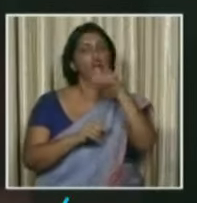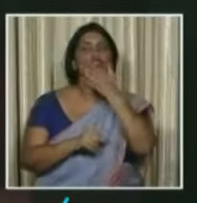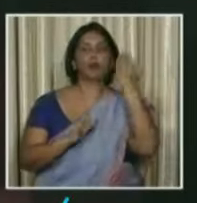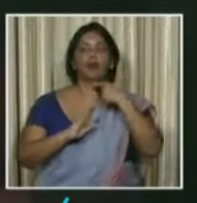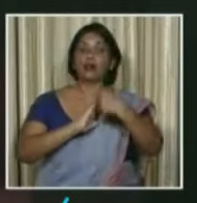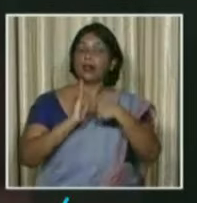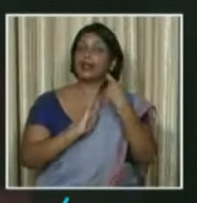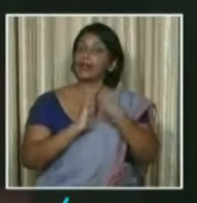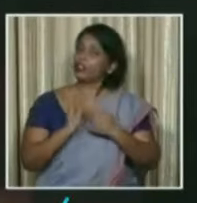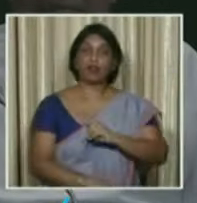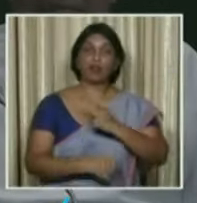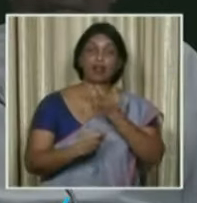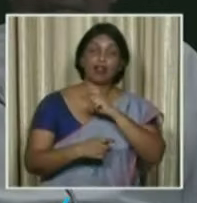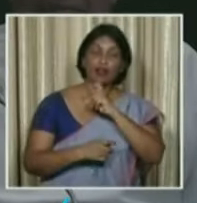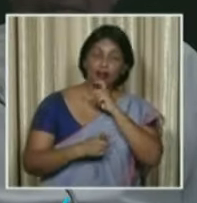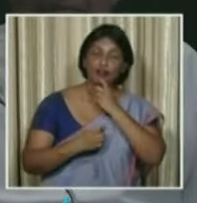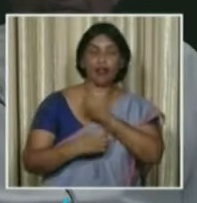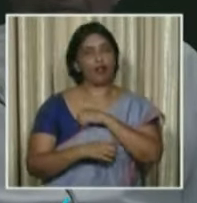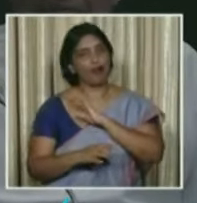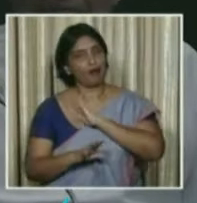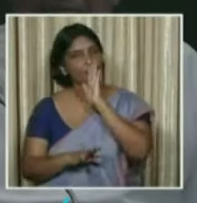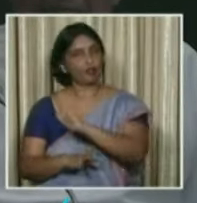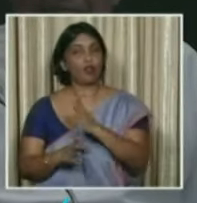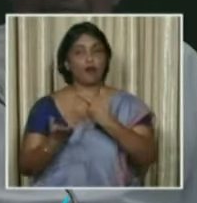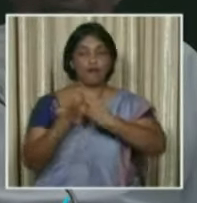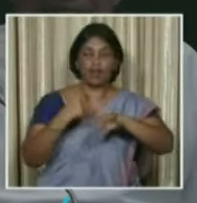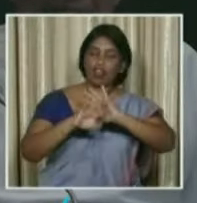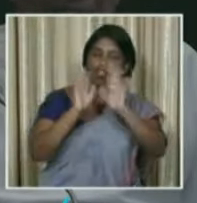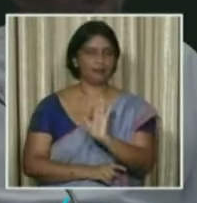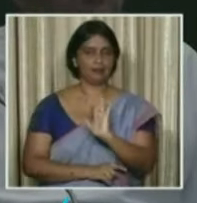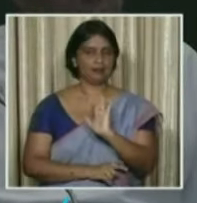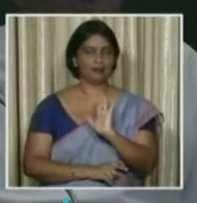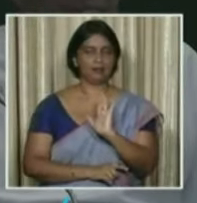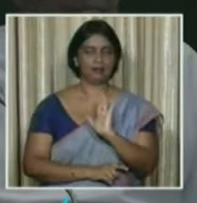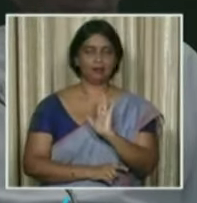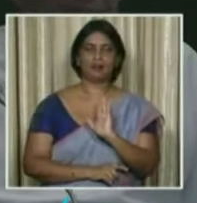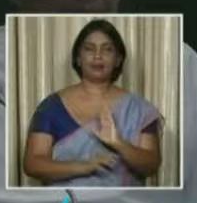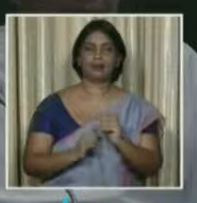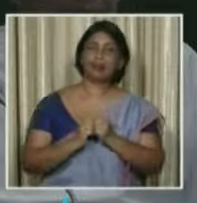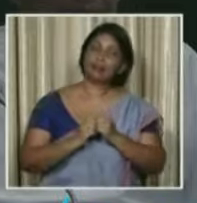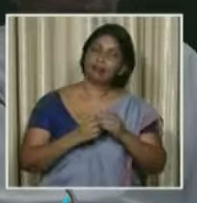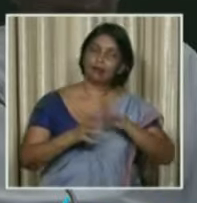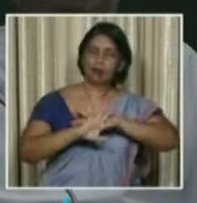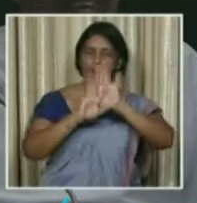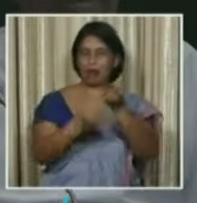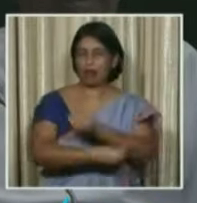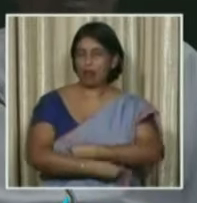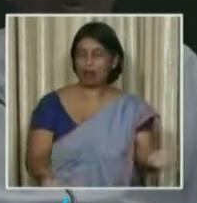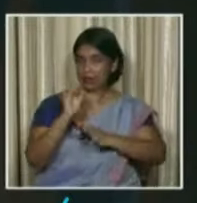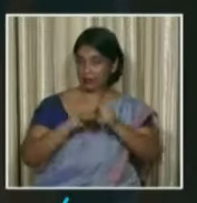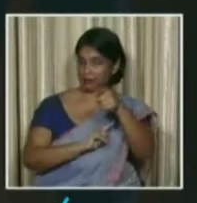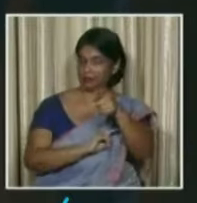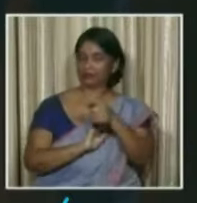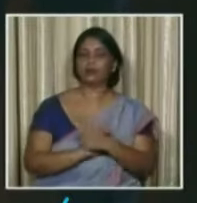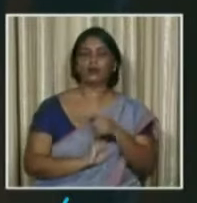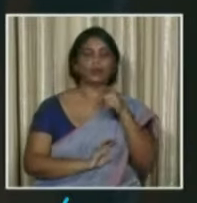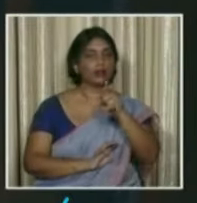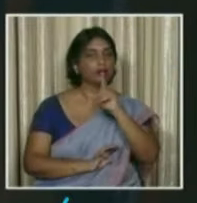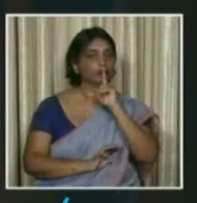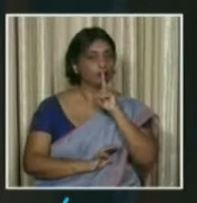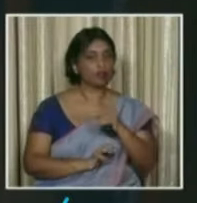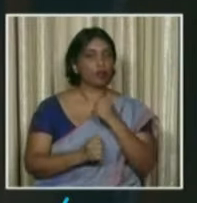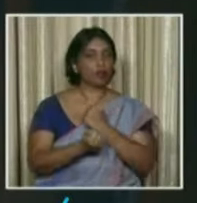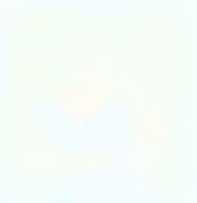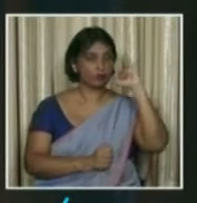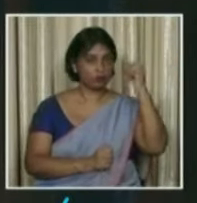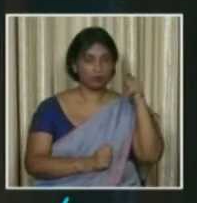රටේ නීතියට අනුව වැඩ කටයුතු කරන්න. නඩුත් හාමුදුරන්ගේ බඩුත් හාමුදුරන්ගේ වගේ මේ යන යකා කොරහත් අරගෙන යනවා වගේ වැඩක් මේක. එතුමා කිව්වා